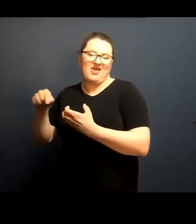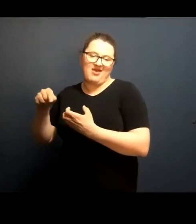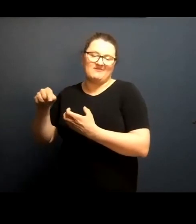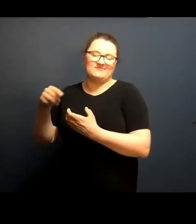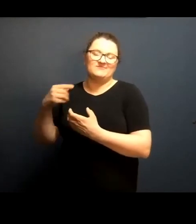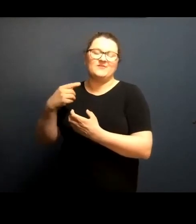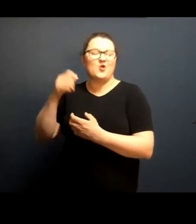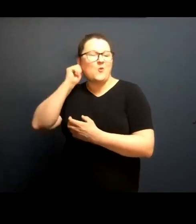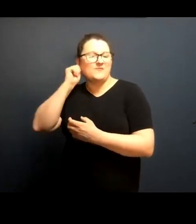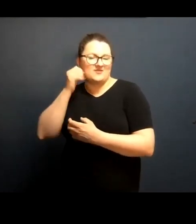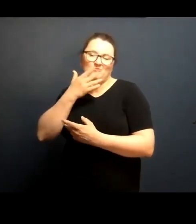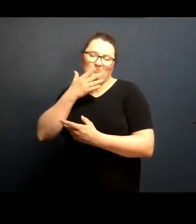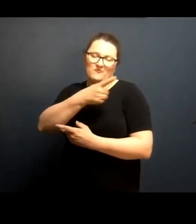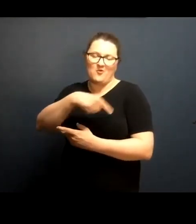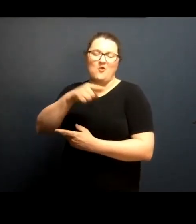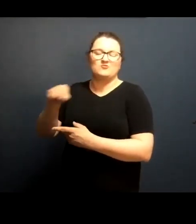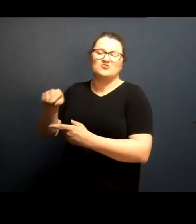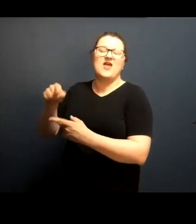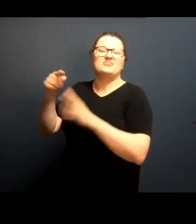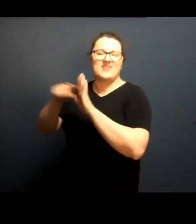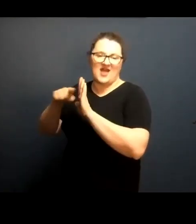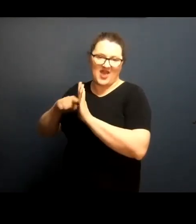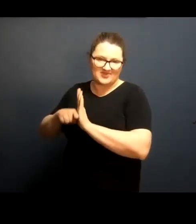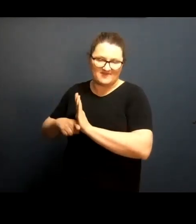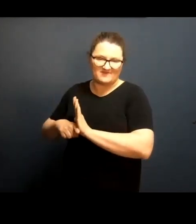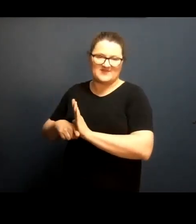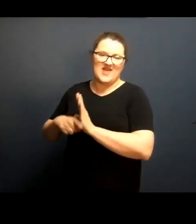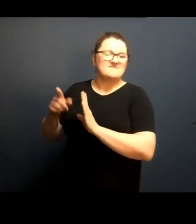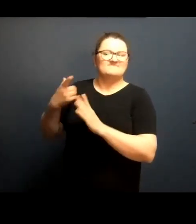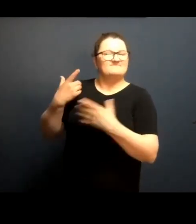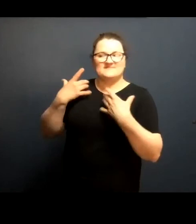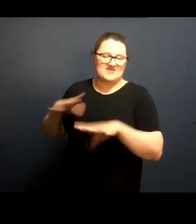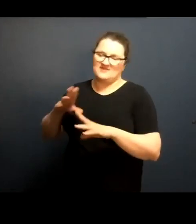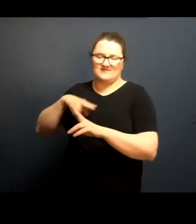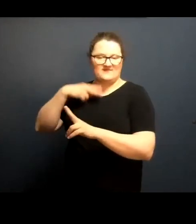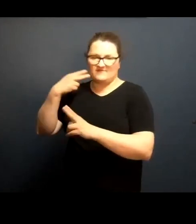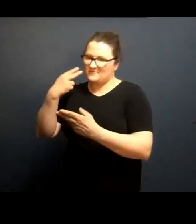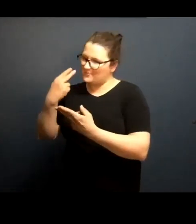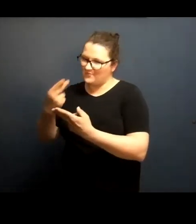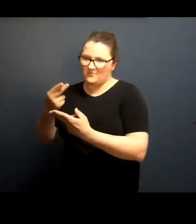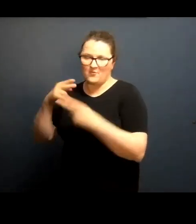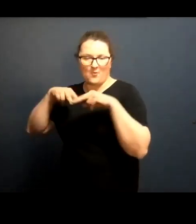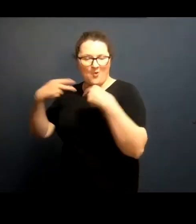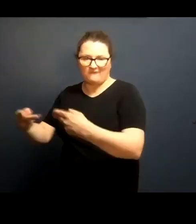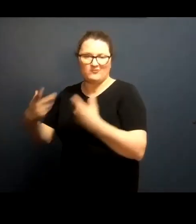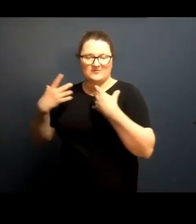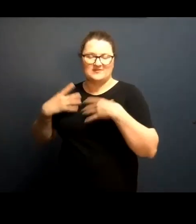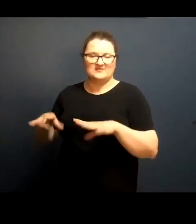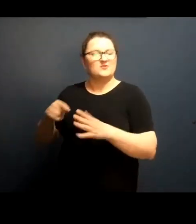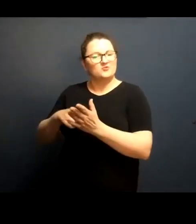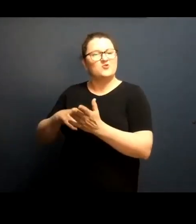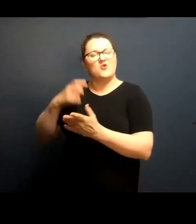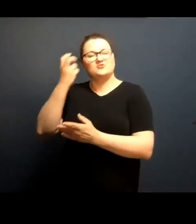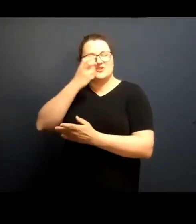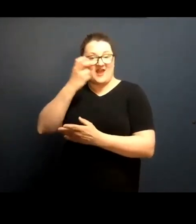negatywne skojarzenia, co na tej mapie, do czego by nie wracały. I zobaczcie Państwo, to też jest bardzo ciekawe w naszej kulturze,